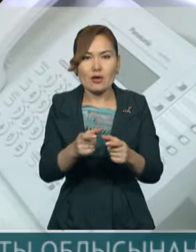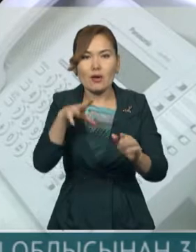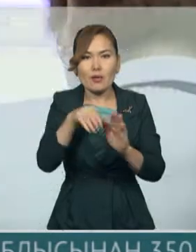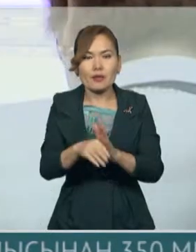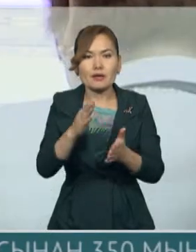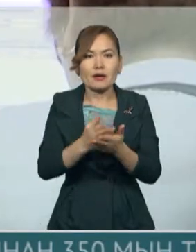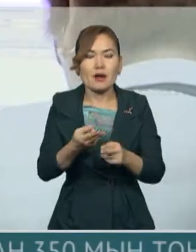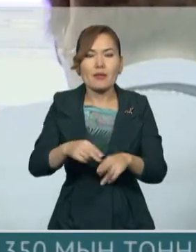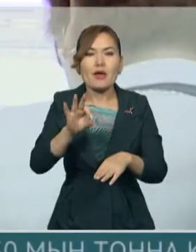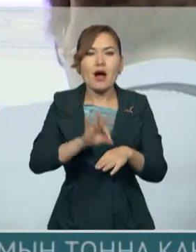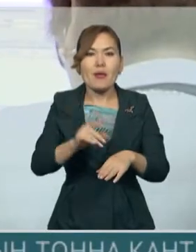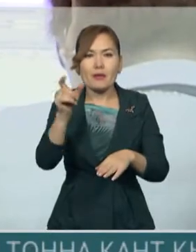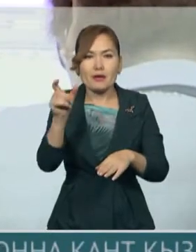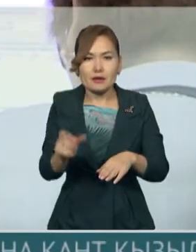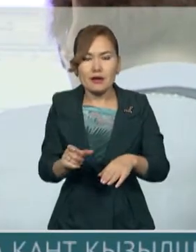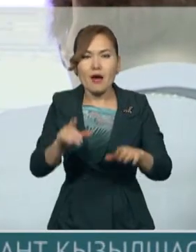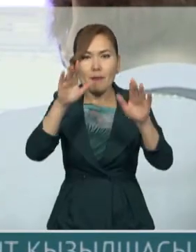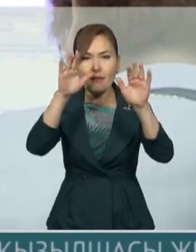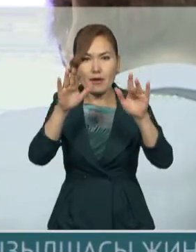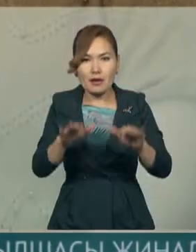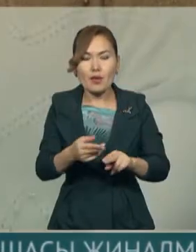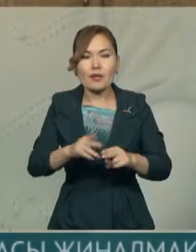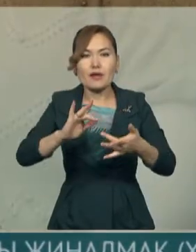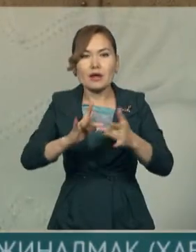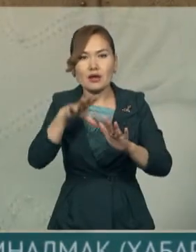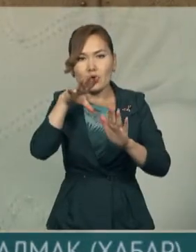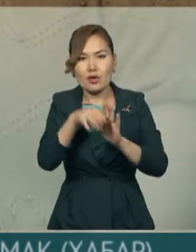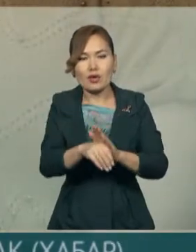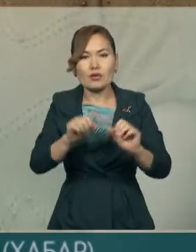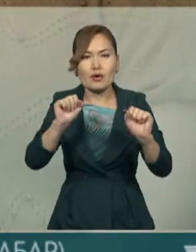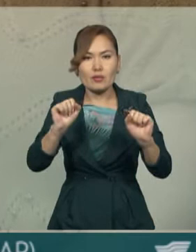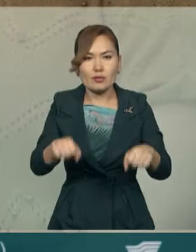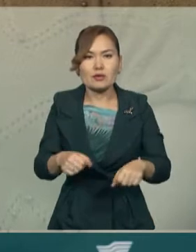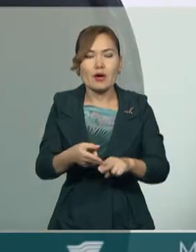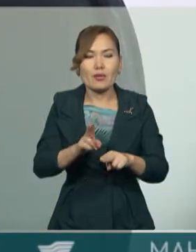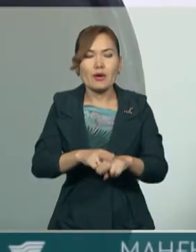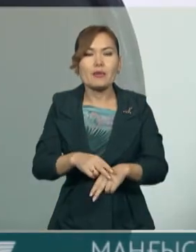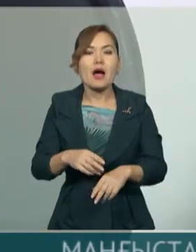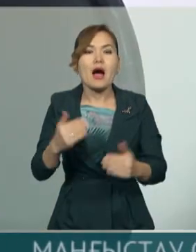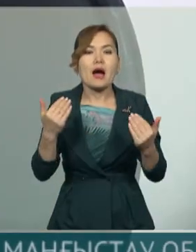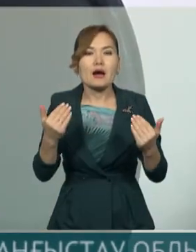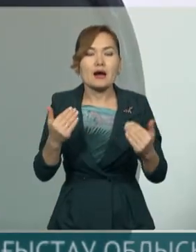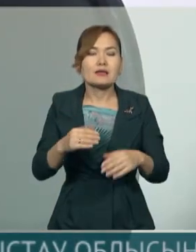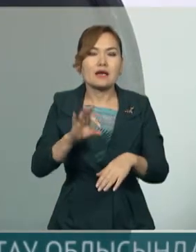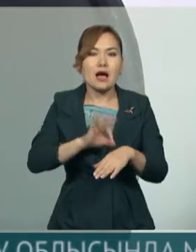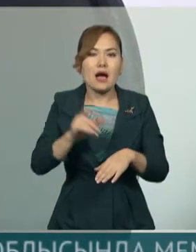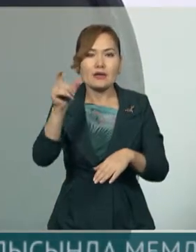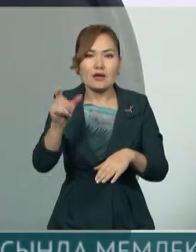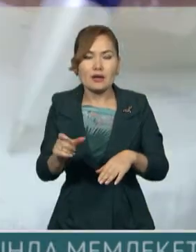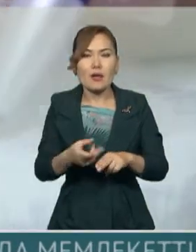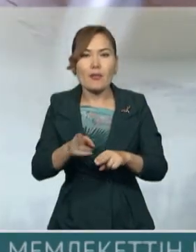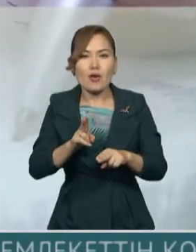артықшылығы сырқаттар туралы барлық мәліметті бір электронды базадан табуға болатындығында. Яғни науқастар енді бұрынғыдай тіркеу бөліміне